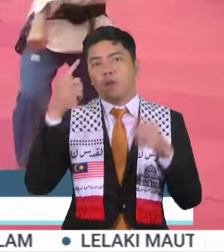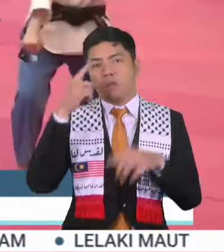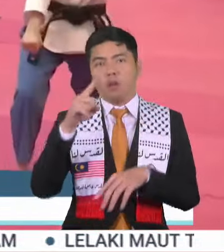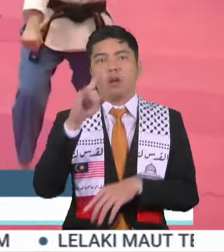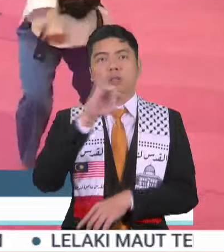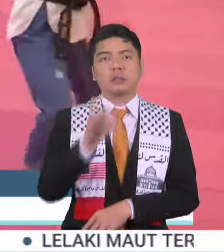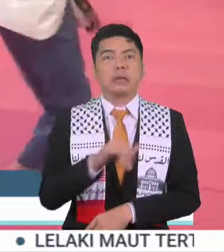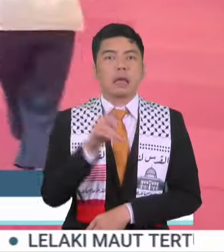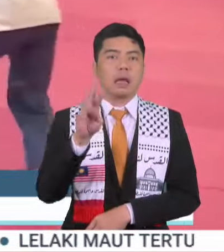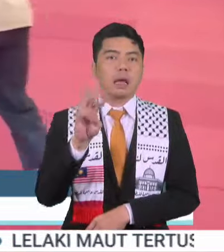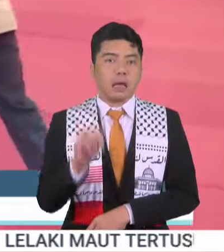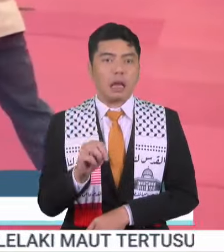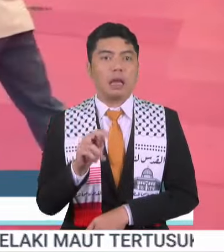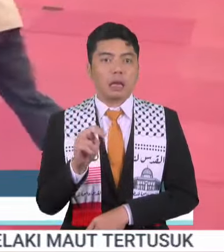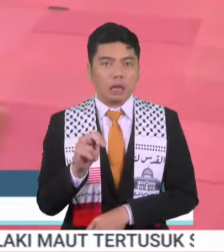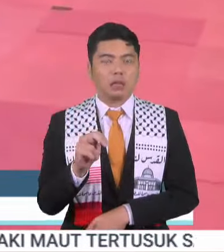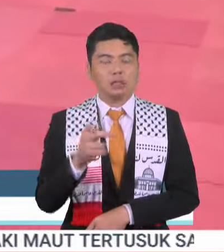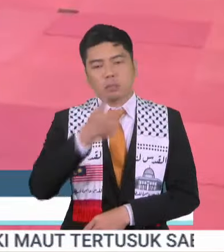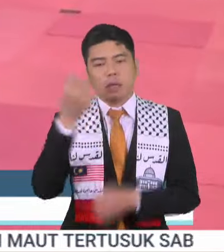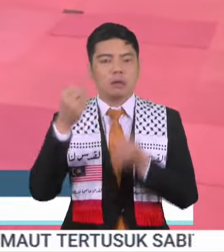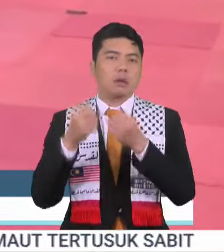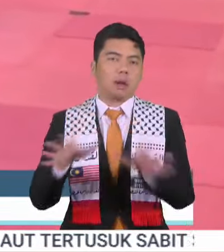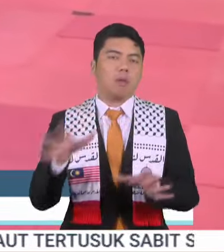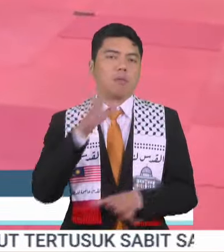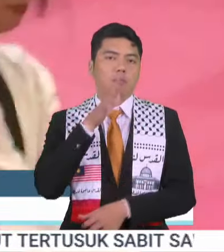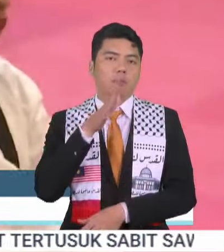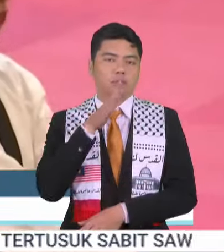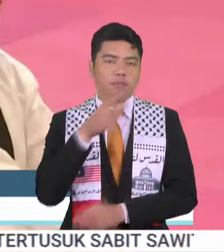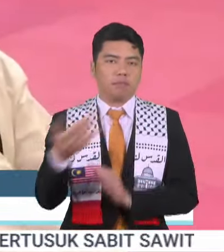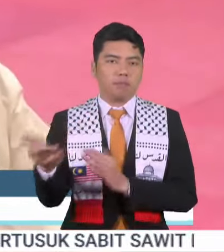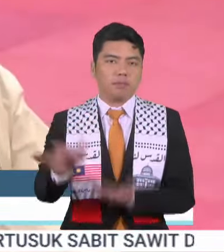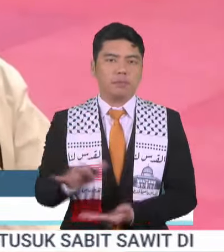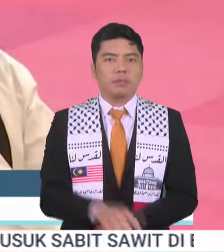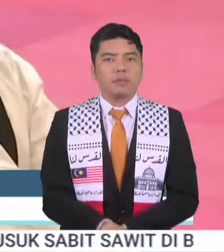Juen Buen yang baru sahaja kehilangan ibunya.